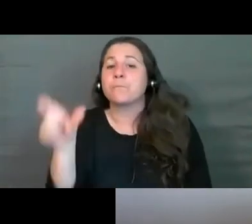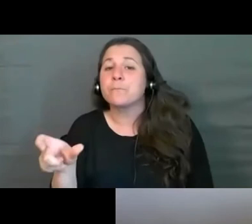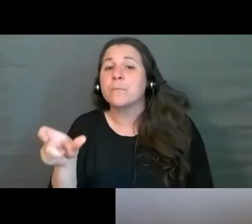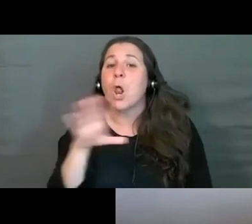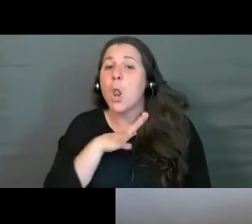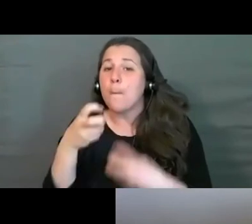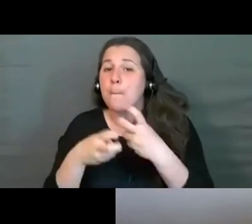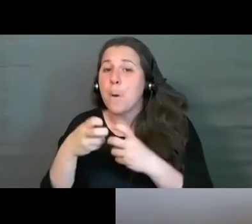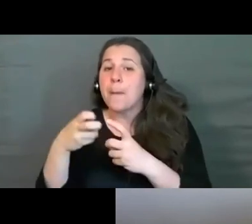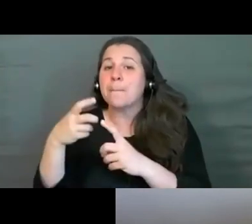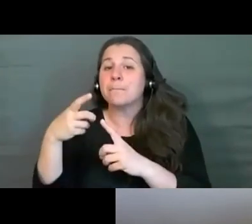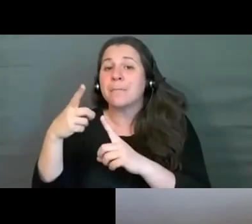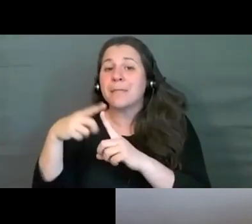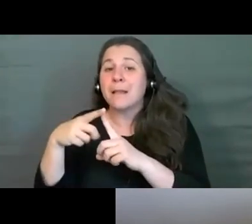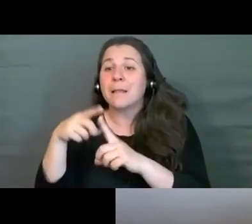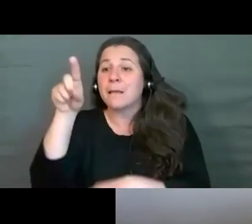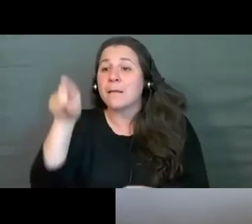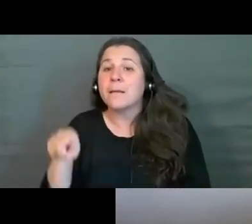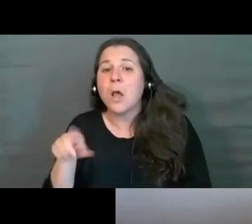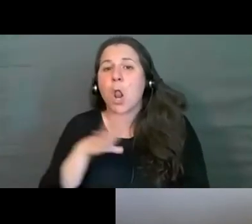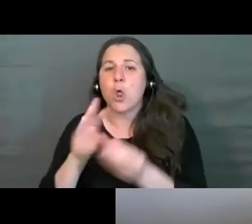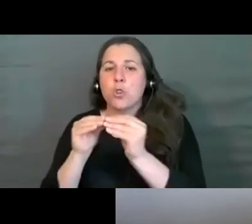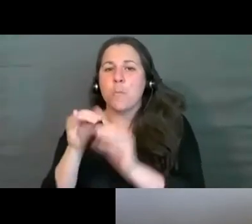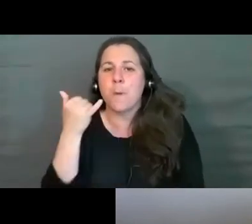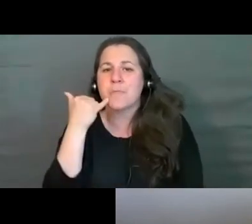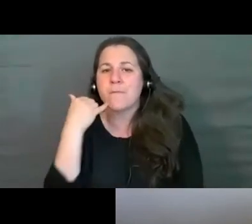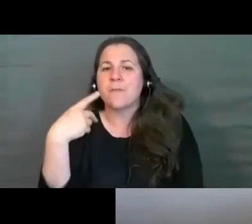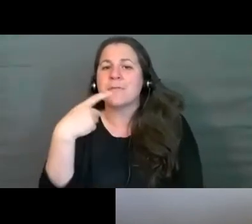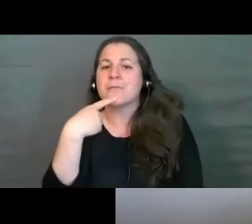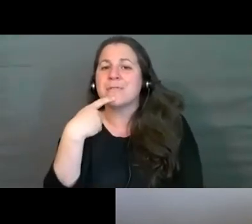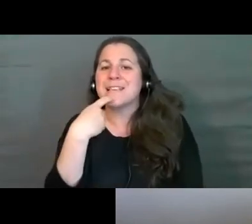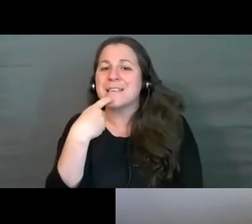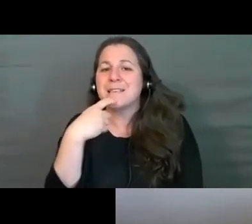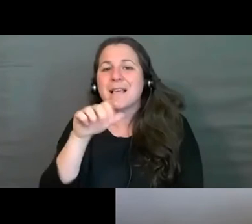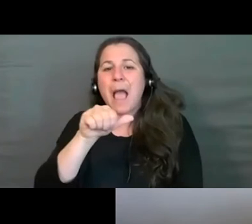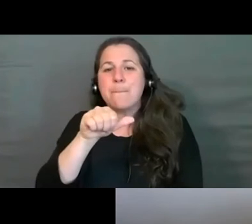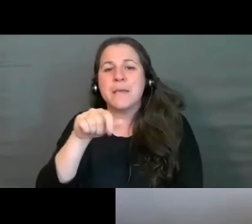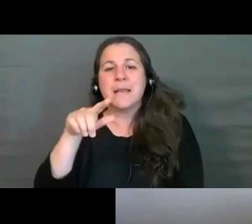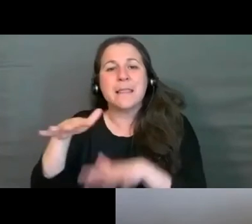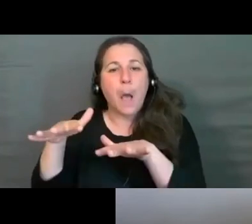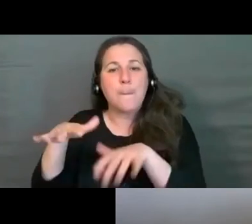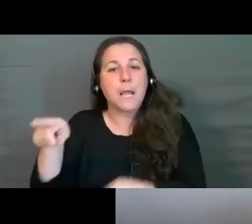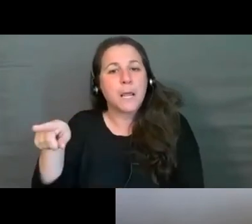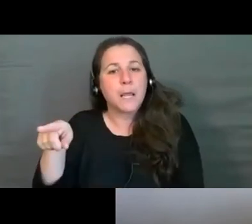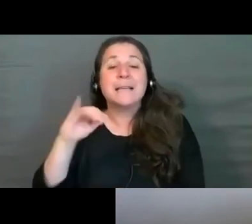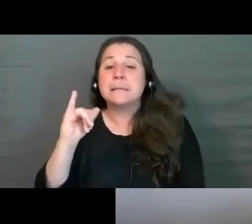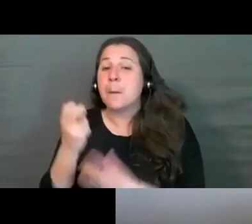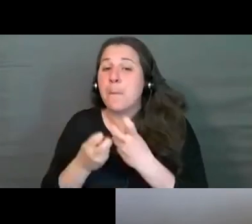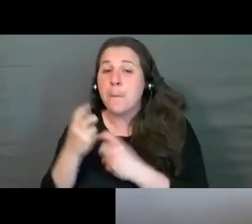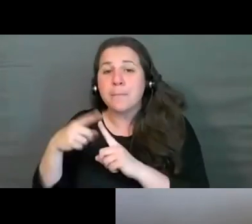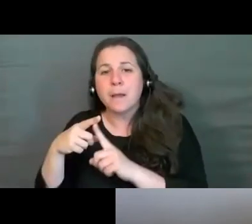d'Amélie Tremblay. Donc, c'est à elle que vous devriez vous adresser pour un quelconque petit problème